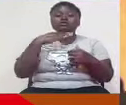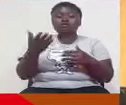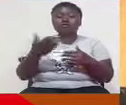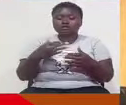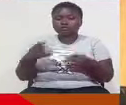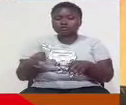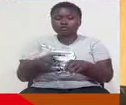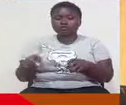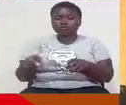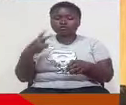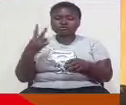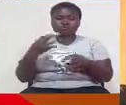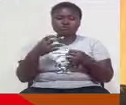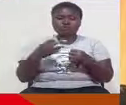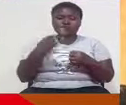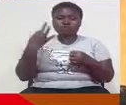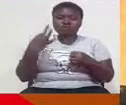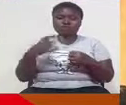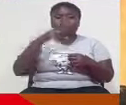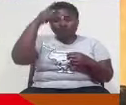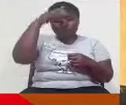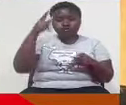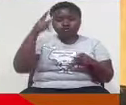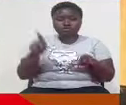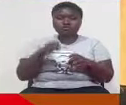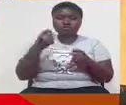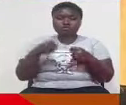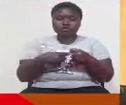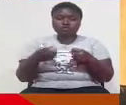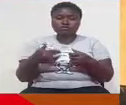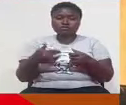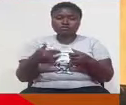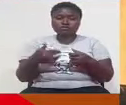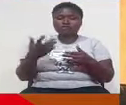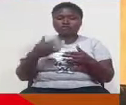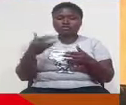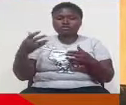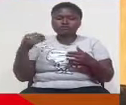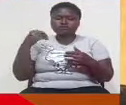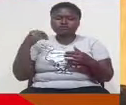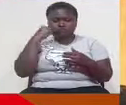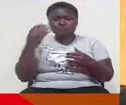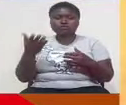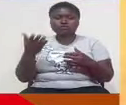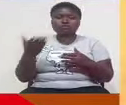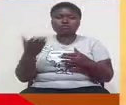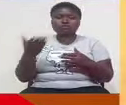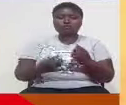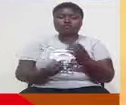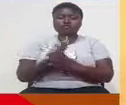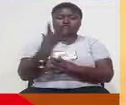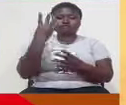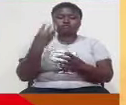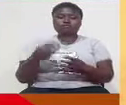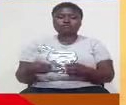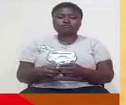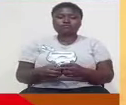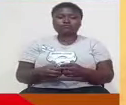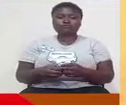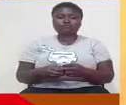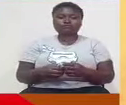maafitha aforithi. Atada to magatiguo na gurarogo kunyo bamiro goiri na ire shikimudio mwaki. We've had